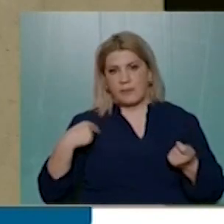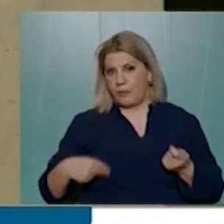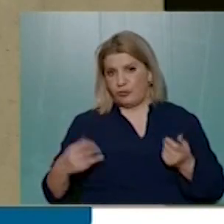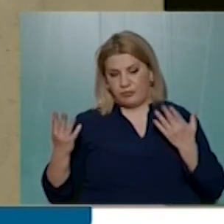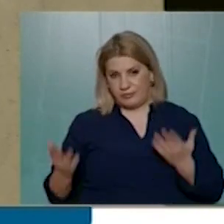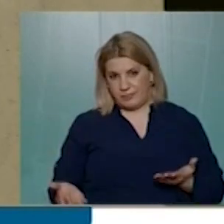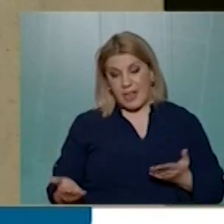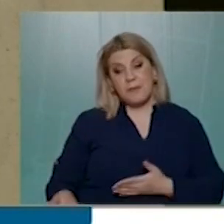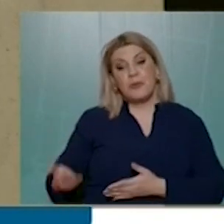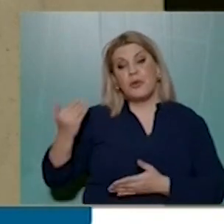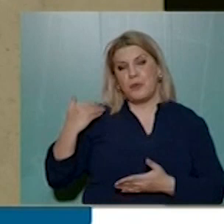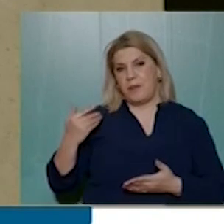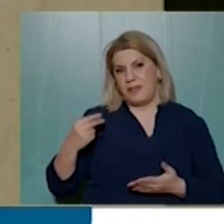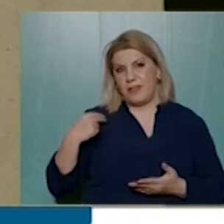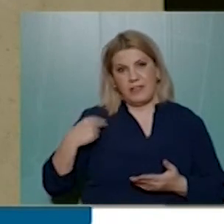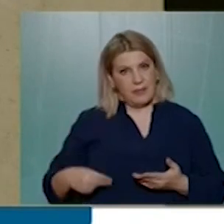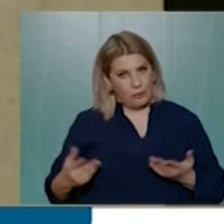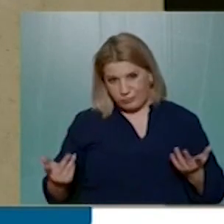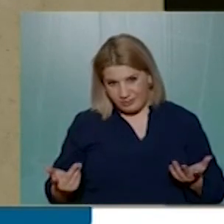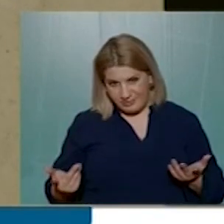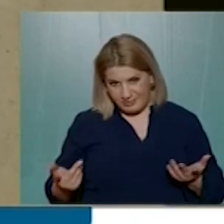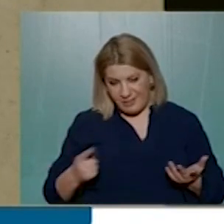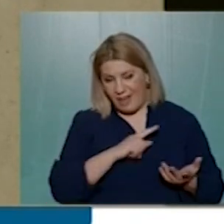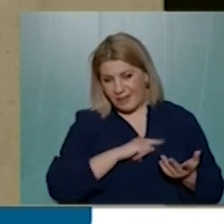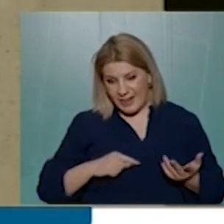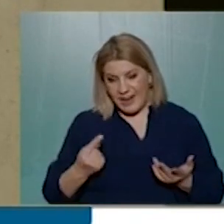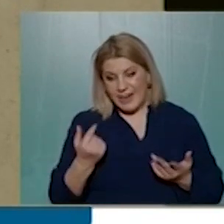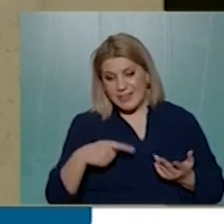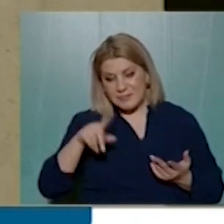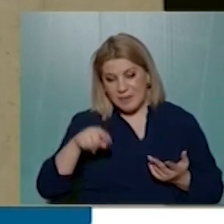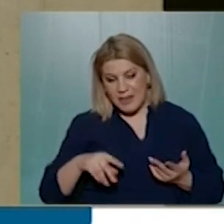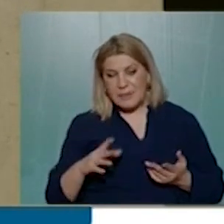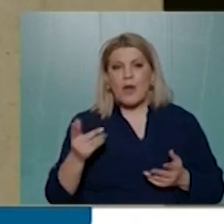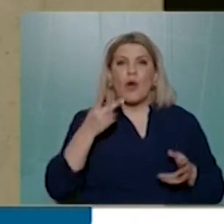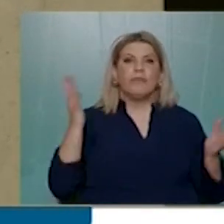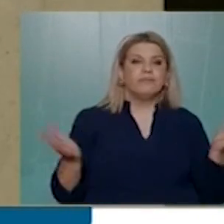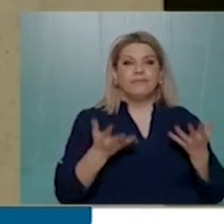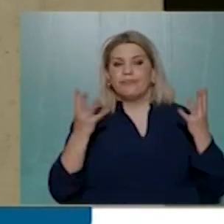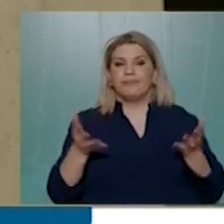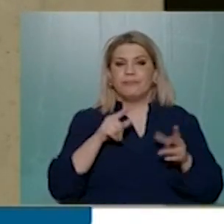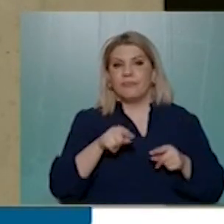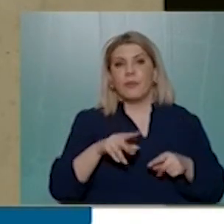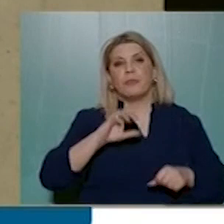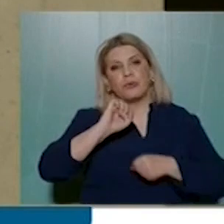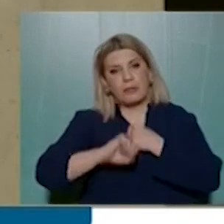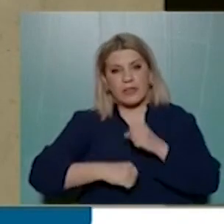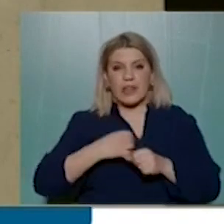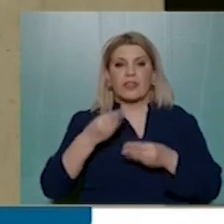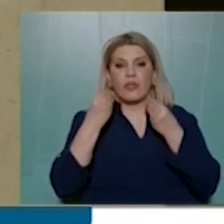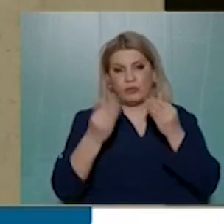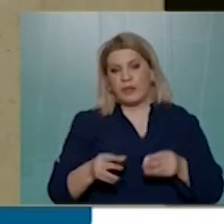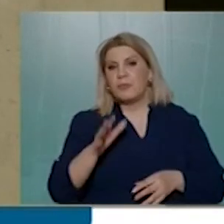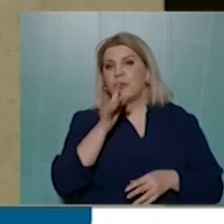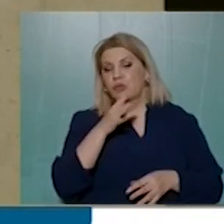αρχή και η προηγούμενη κυρίως τώρα λίγες μέρες πριν με με σπασμωδικές κινήσεις θεωρούμε ότι προσπαθείτε να δώσετε πάλι